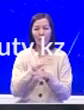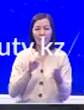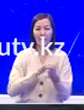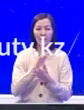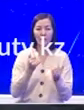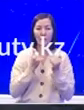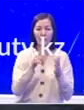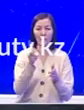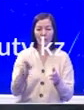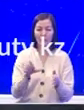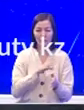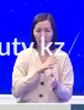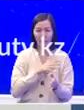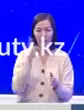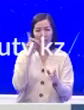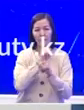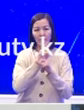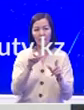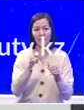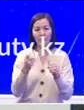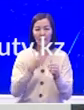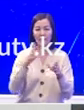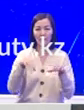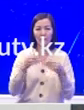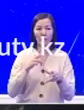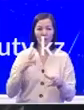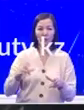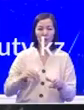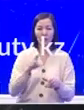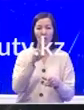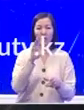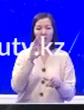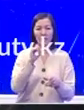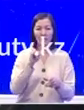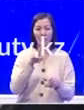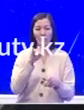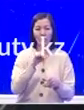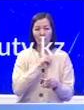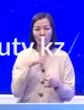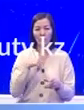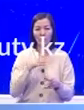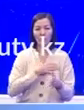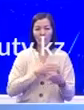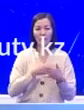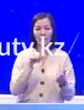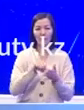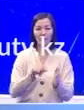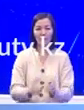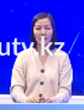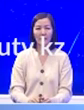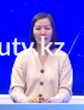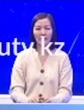қаласының құрметті азаматы. Мектепке тұлға есімін беру ісіне қызы Сәуле Заманбек қызы ұйытқы болыпты.